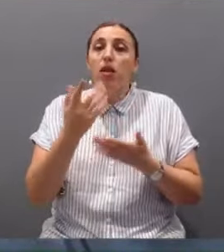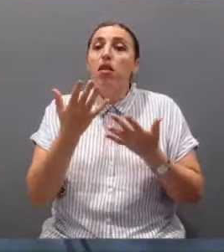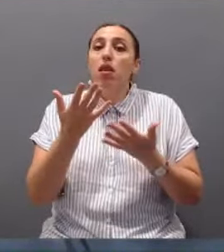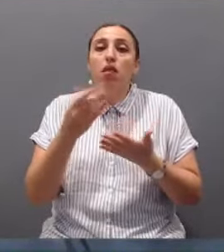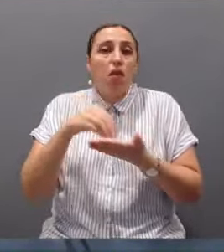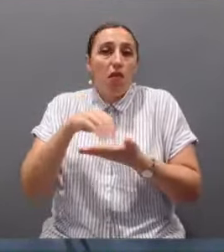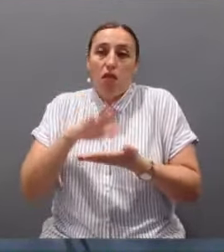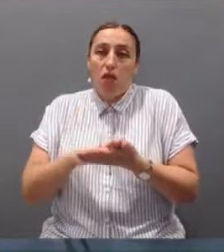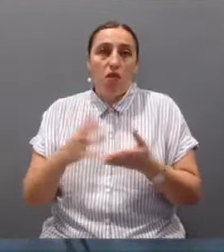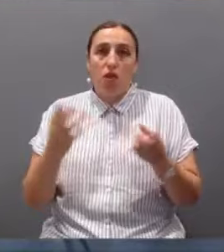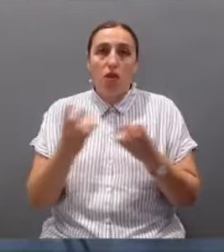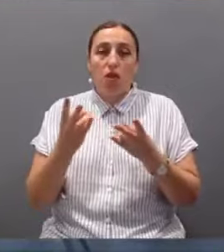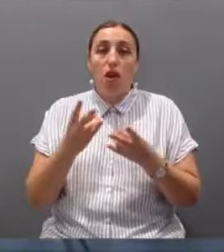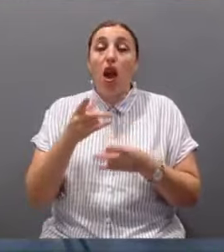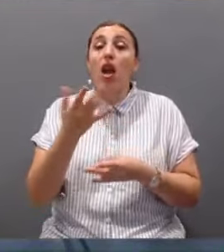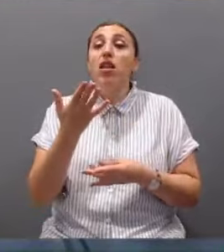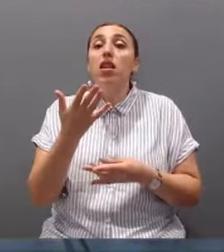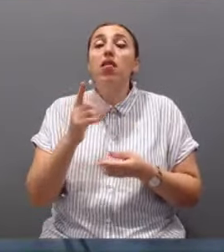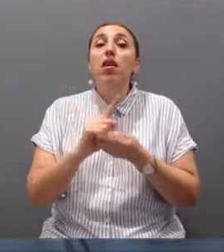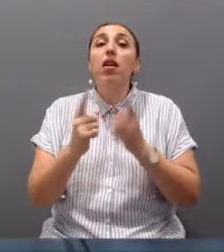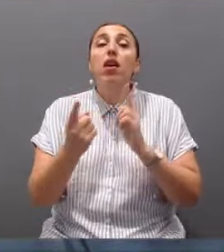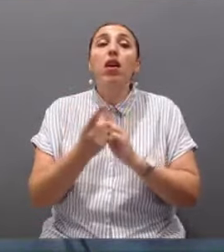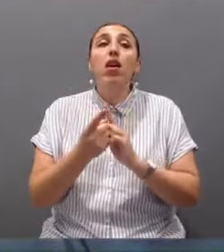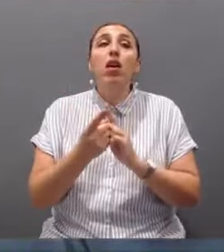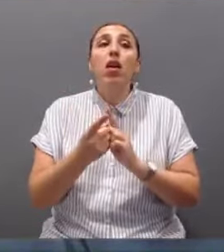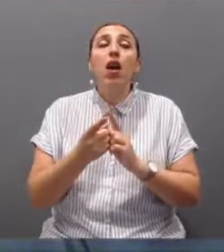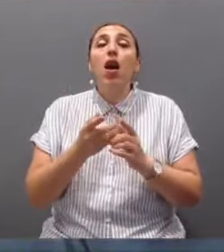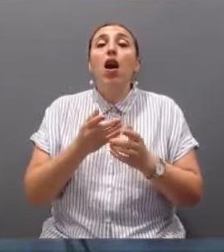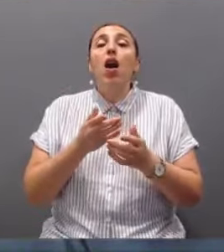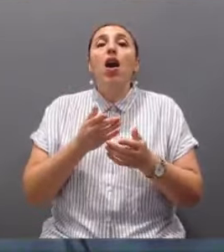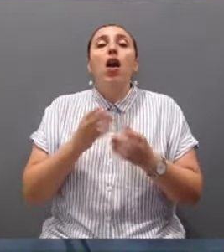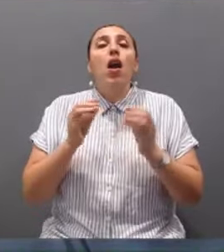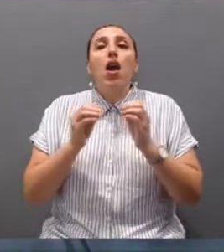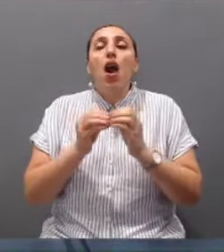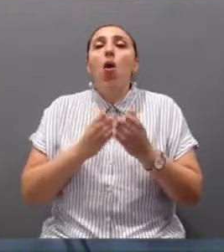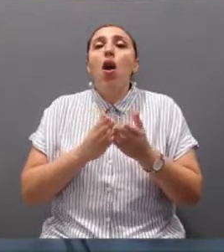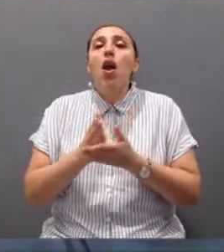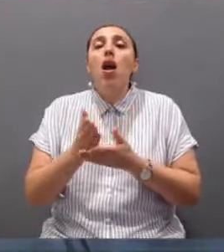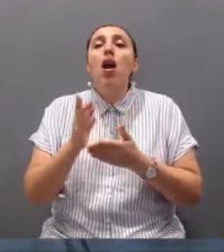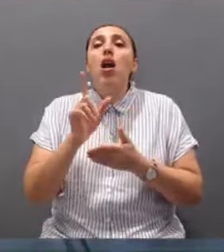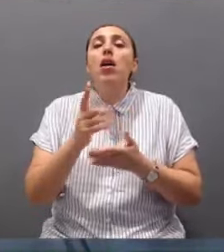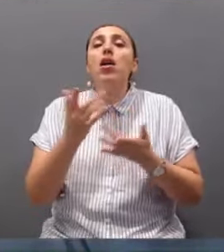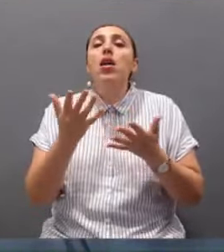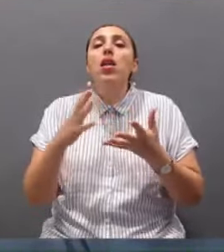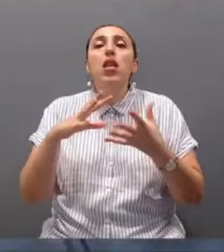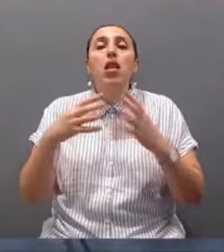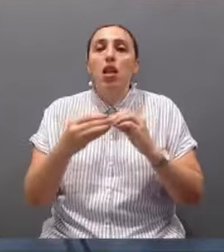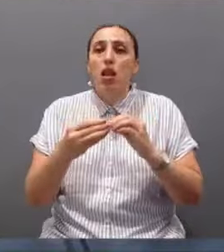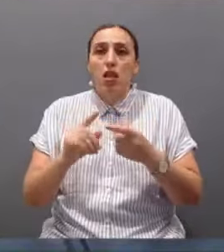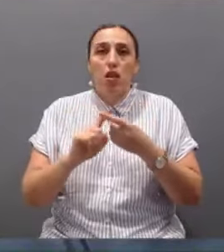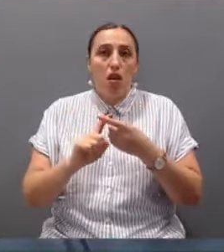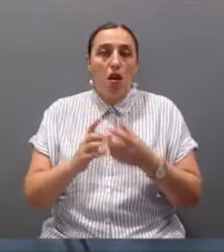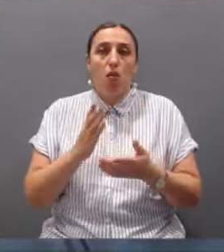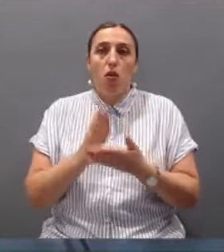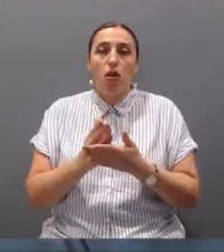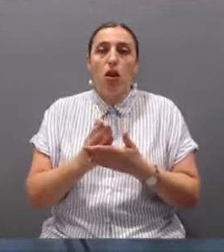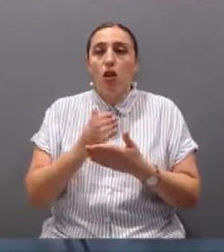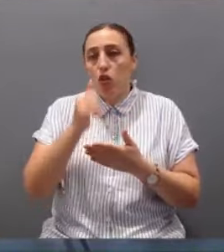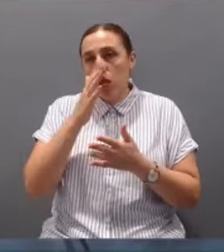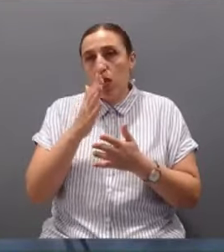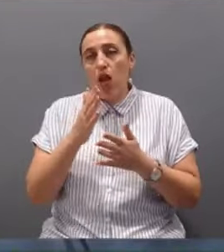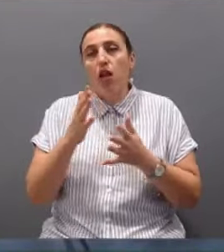այս թիվը պայմանավորված է այն քաղաքական մեծամասնության էլեմենտը, որտեղ պետք է մեծացնես կամ նո մեծացնել փոքրացնել